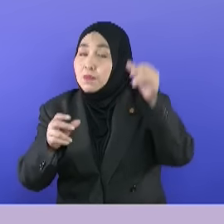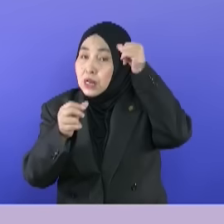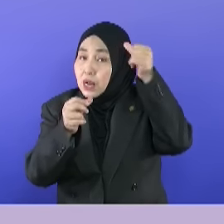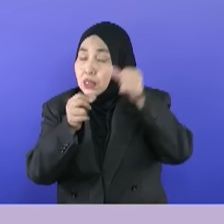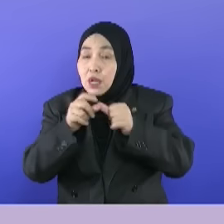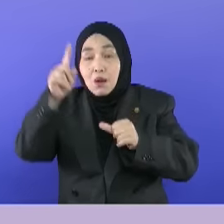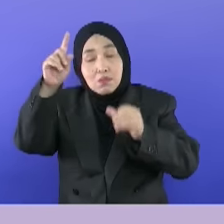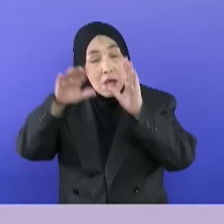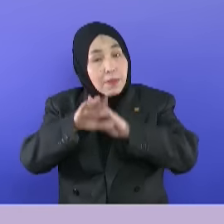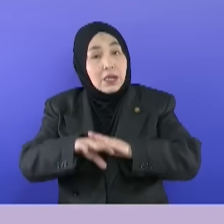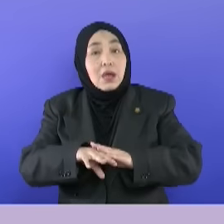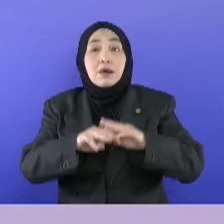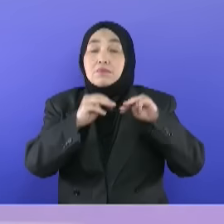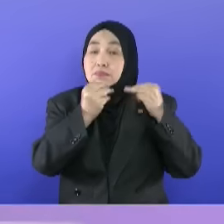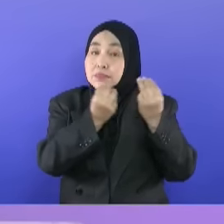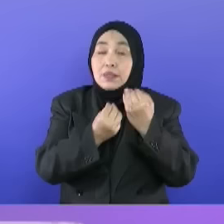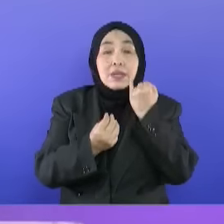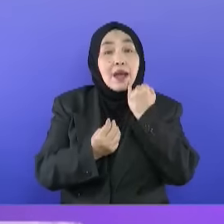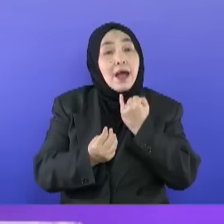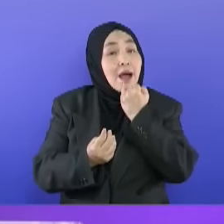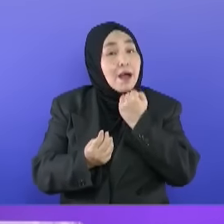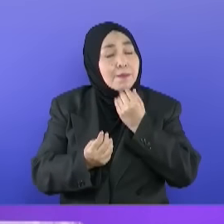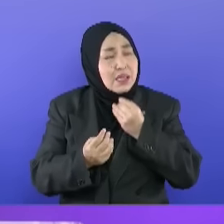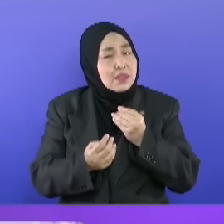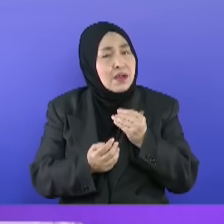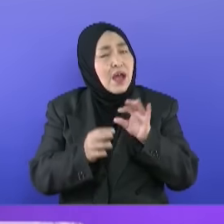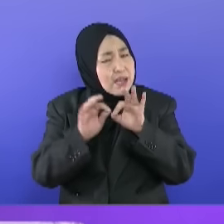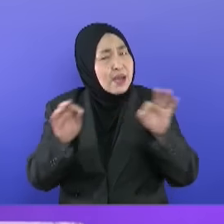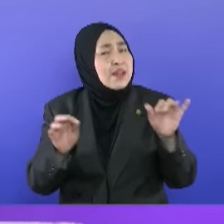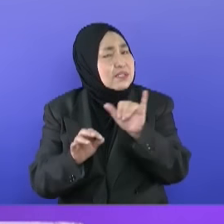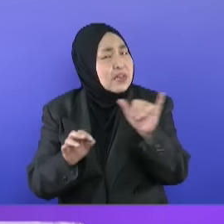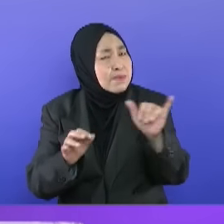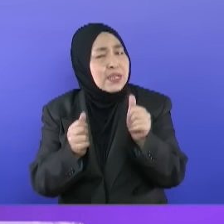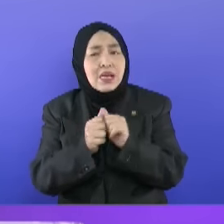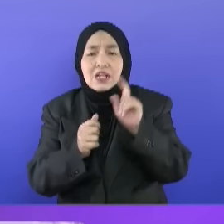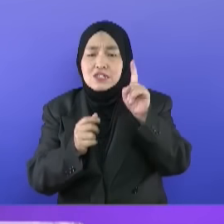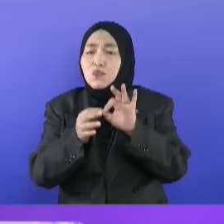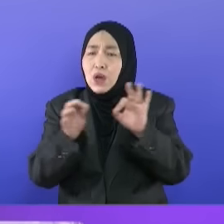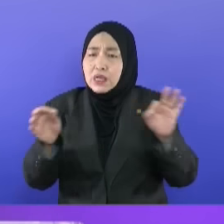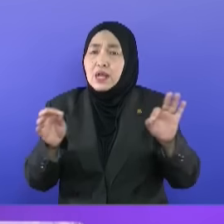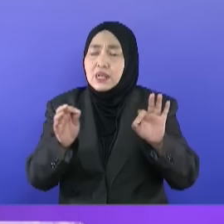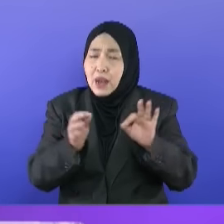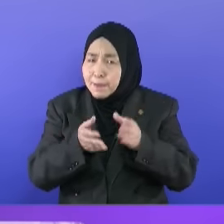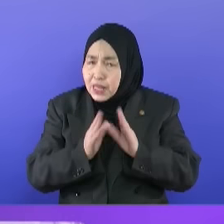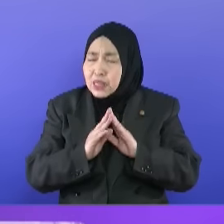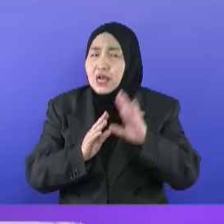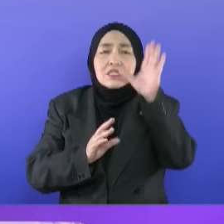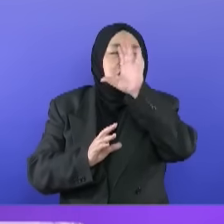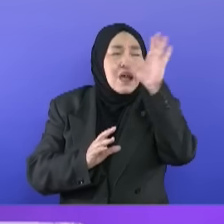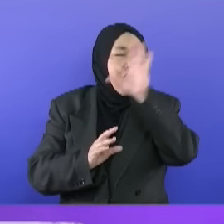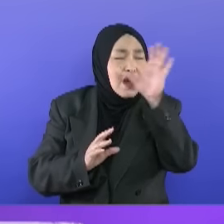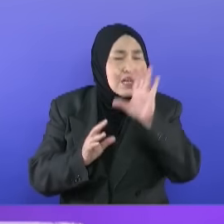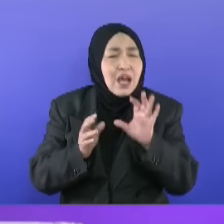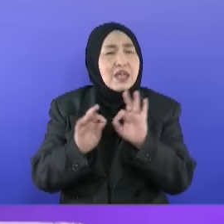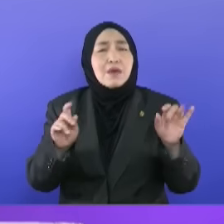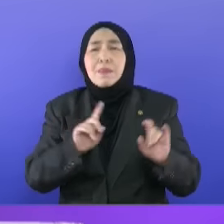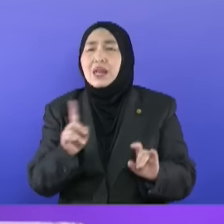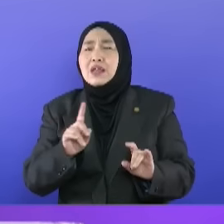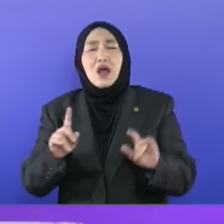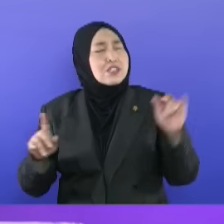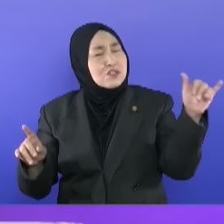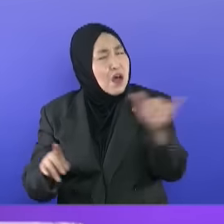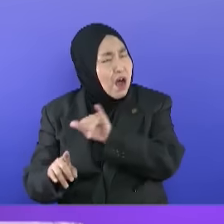Allah kepada Bani Israel. Ayat yang lebih kurang sama dengan satu ayat. Saya minta tuan-tuan cari ayat mana yang